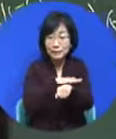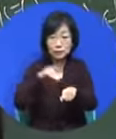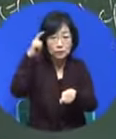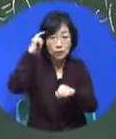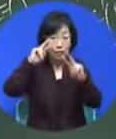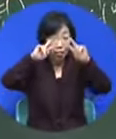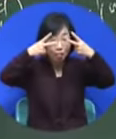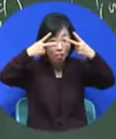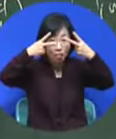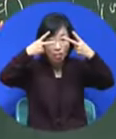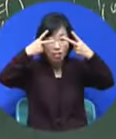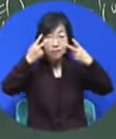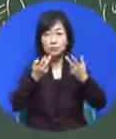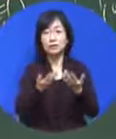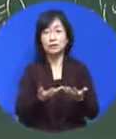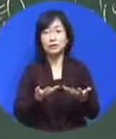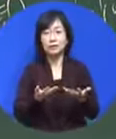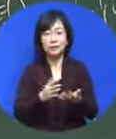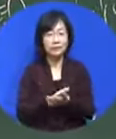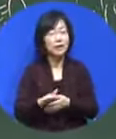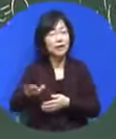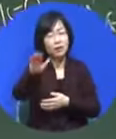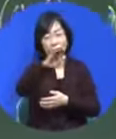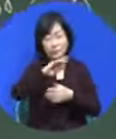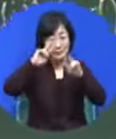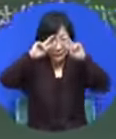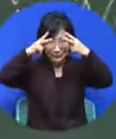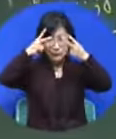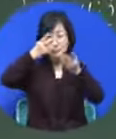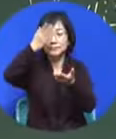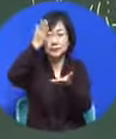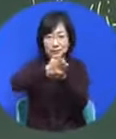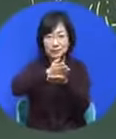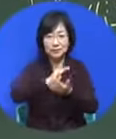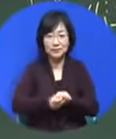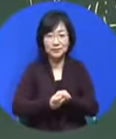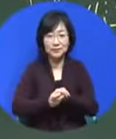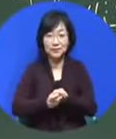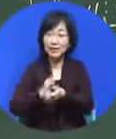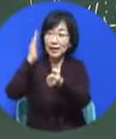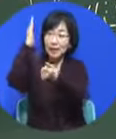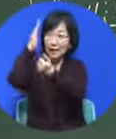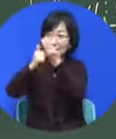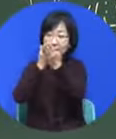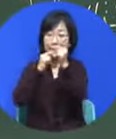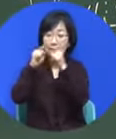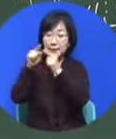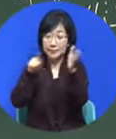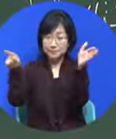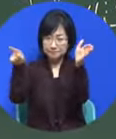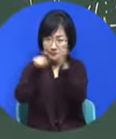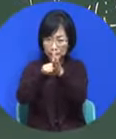이거니까 가 착각할 거 없어요 여러분은 하나님의 말씀 붙잡고